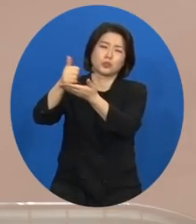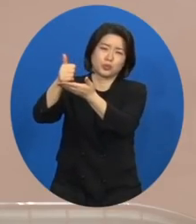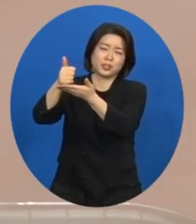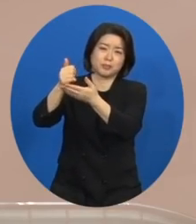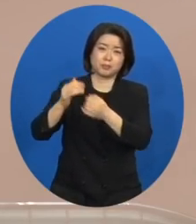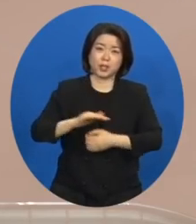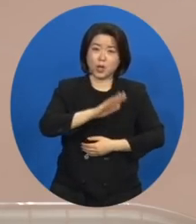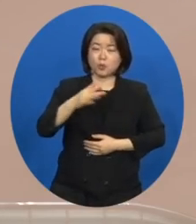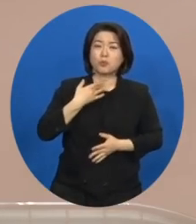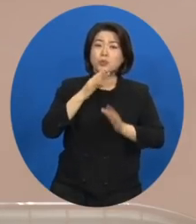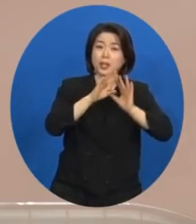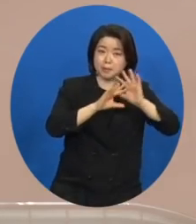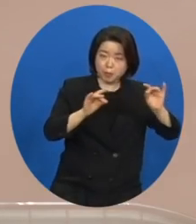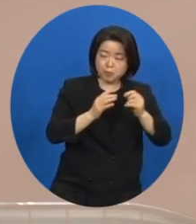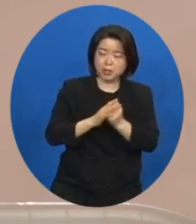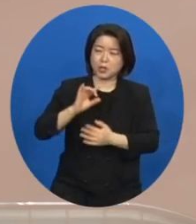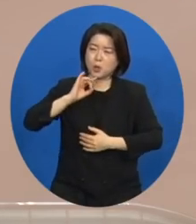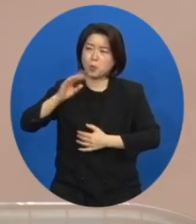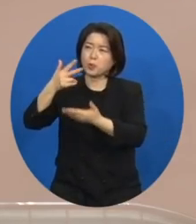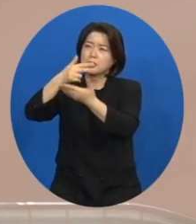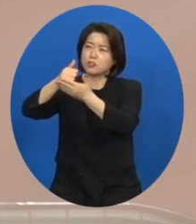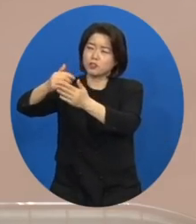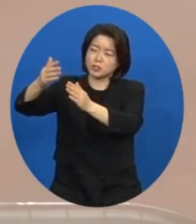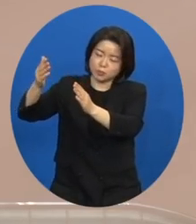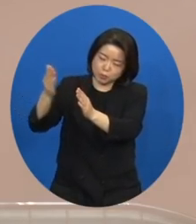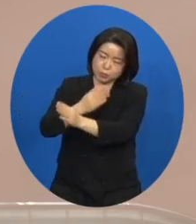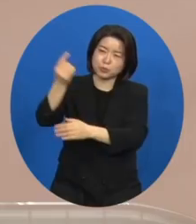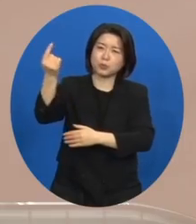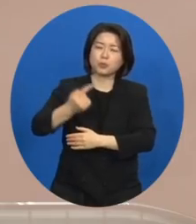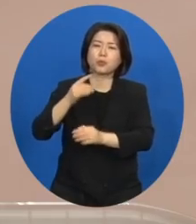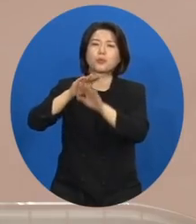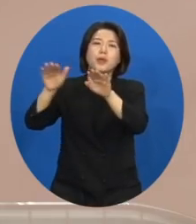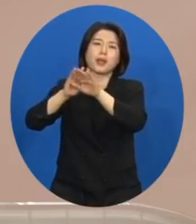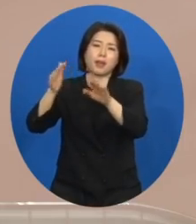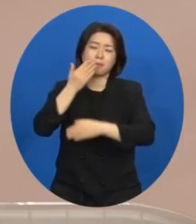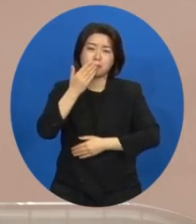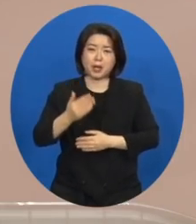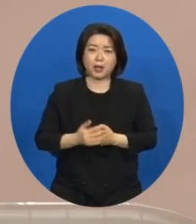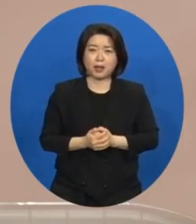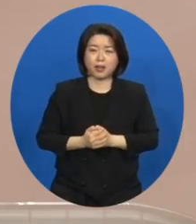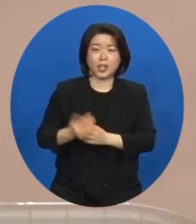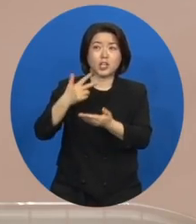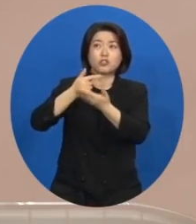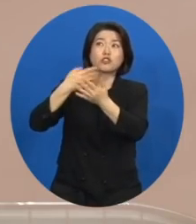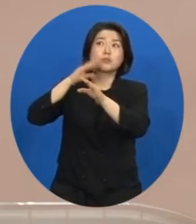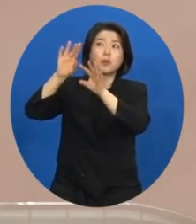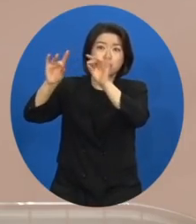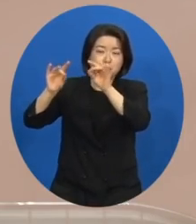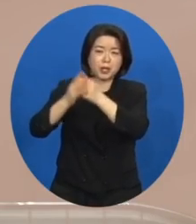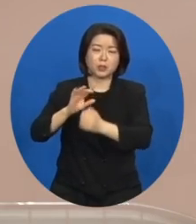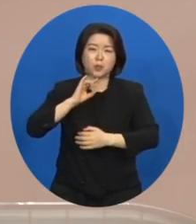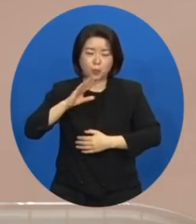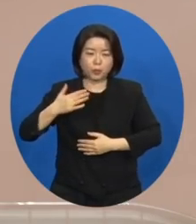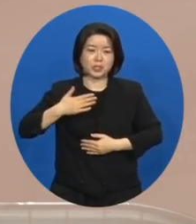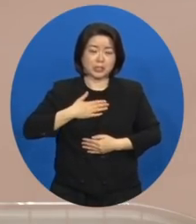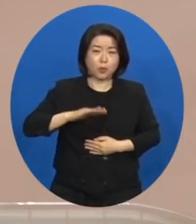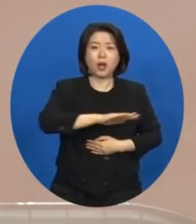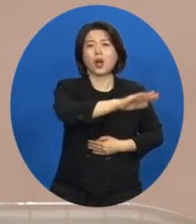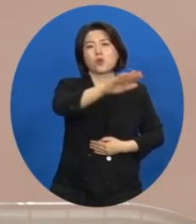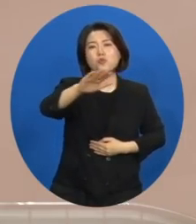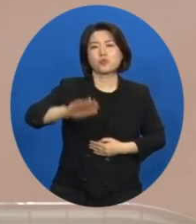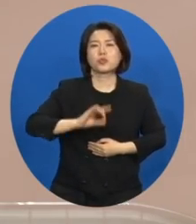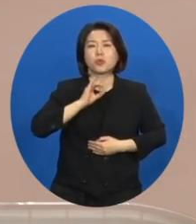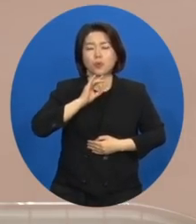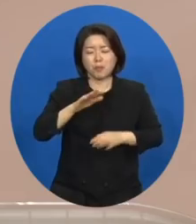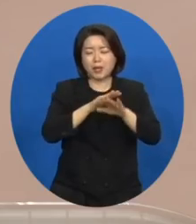목마른 오직 주님 으로만 핵 아래 됩니다 그리고 주님의 그 봉 마루는 오직 초와 여러분 로만